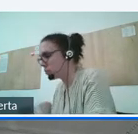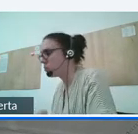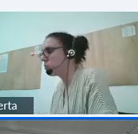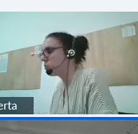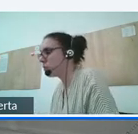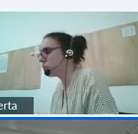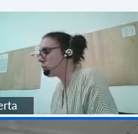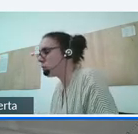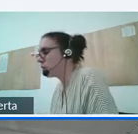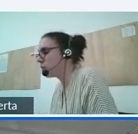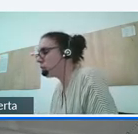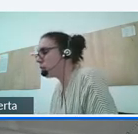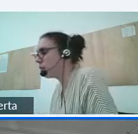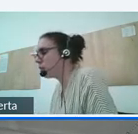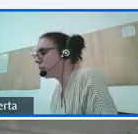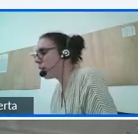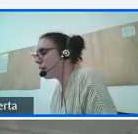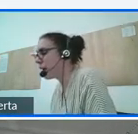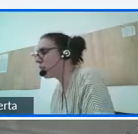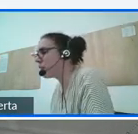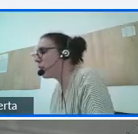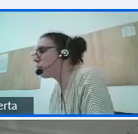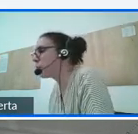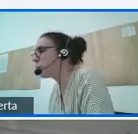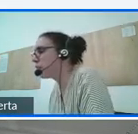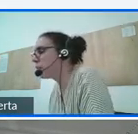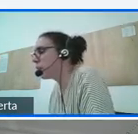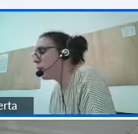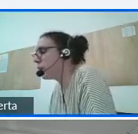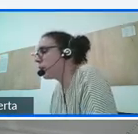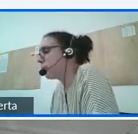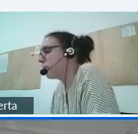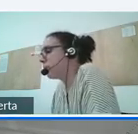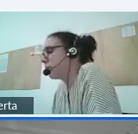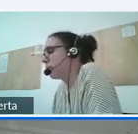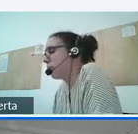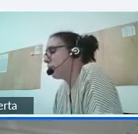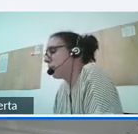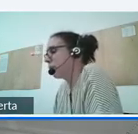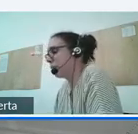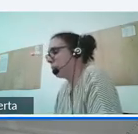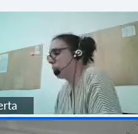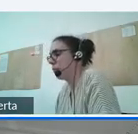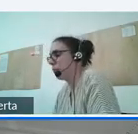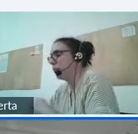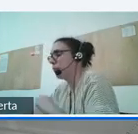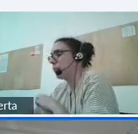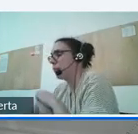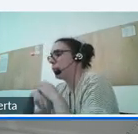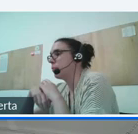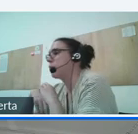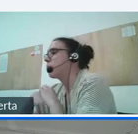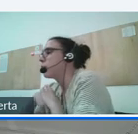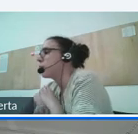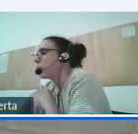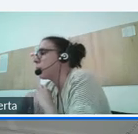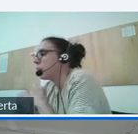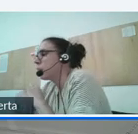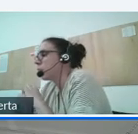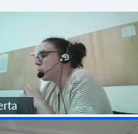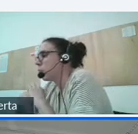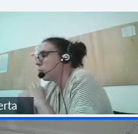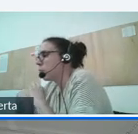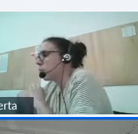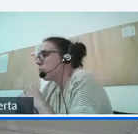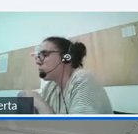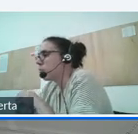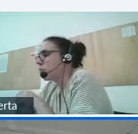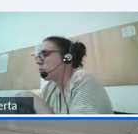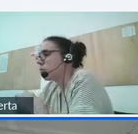Posso? Vai, vediamo. Ok, perfettamente. Ok. Allora,